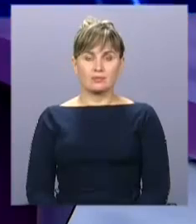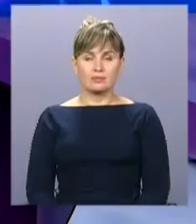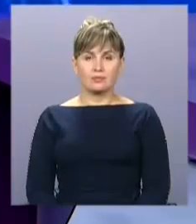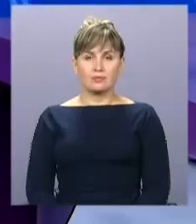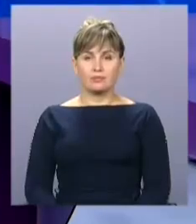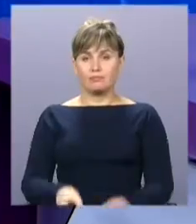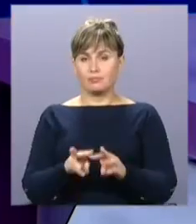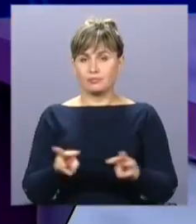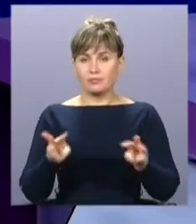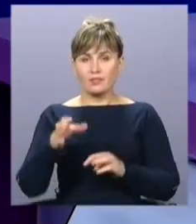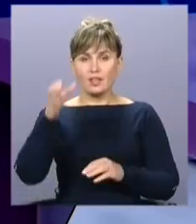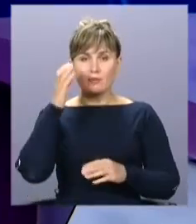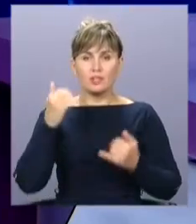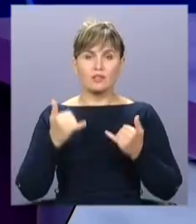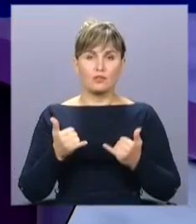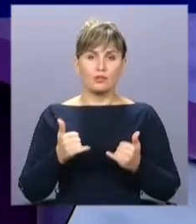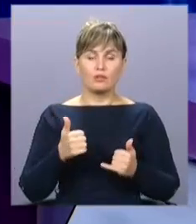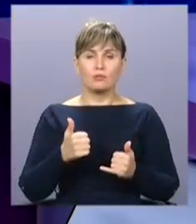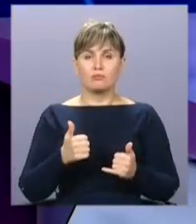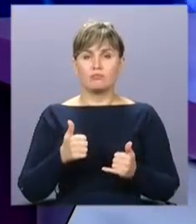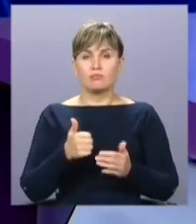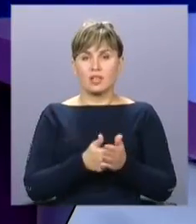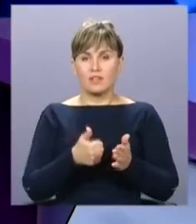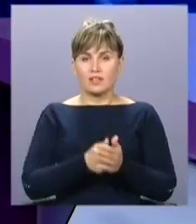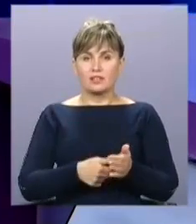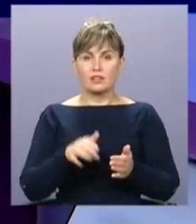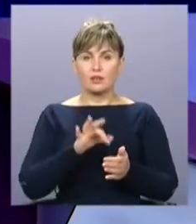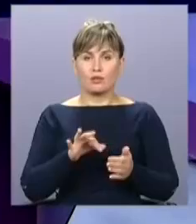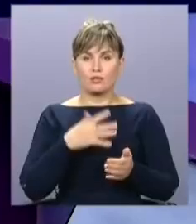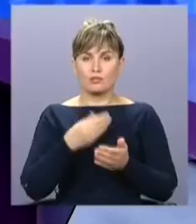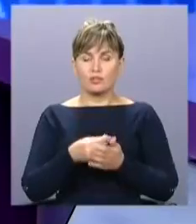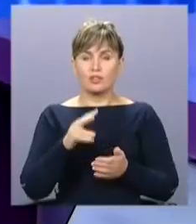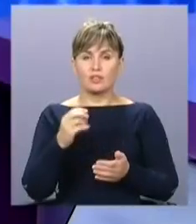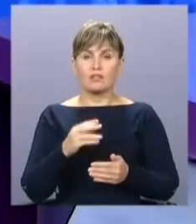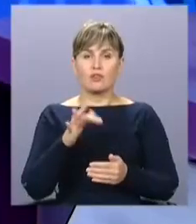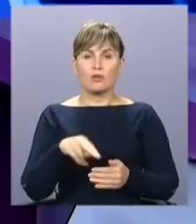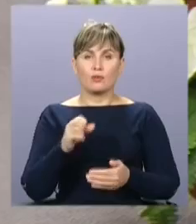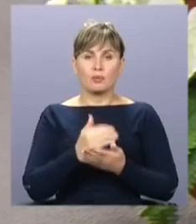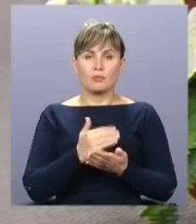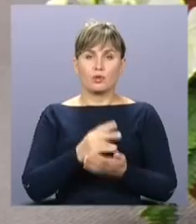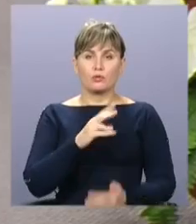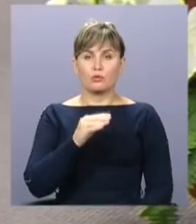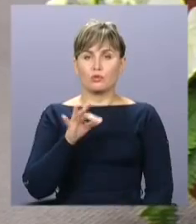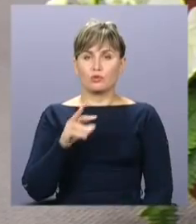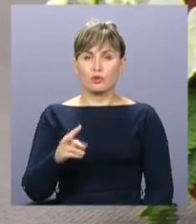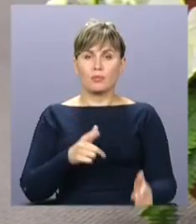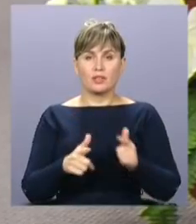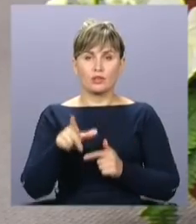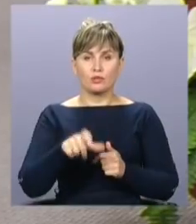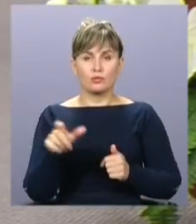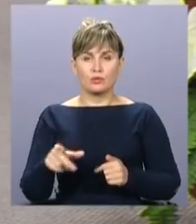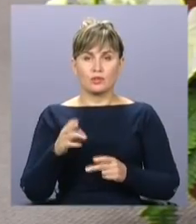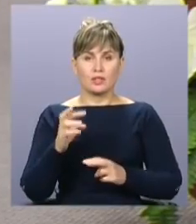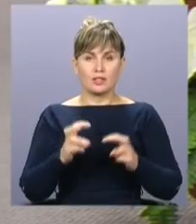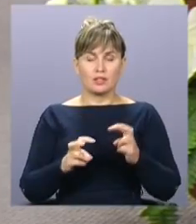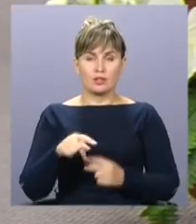Тем временем в Министерстве образования сегодня похвастались освоенными средствами Национального фонда. По программе «Нурлыжол» на подготовку кадров для